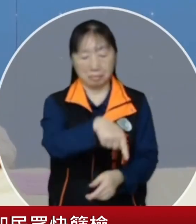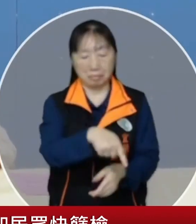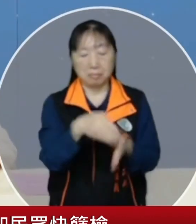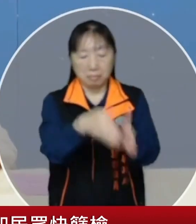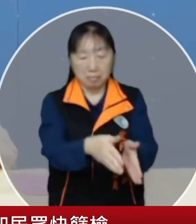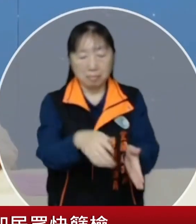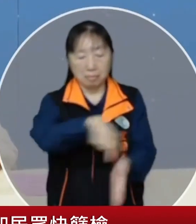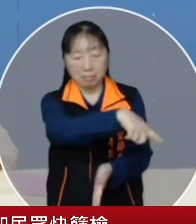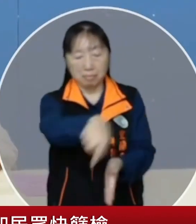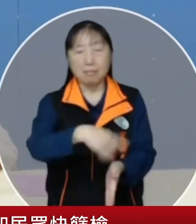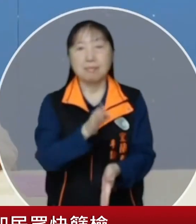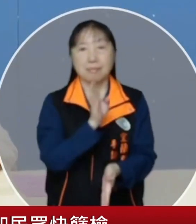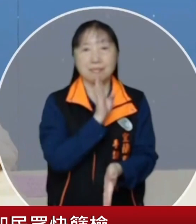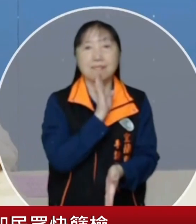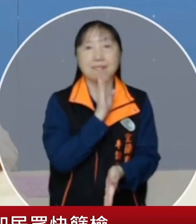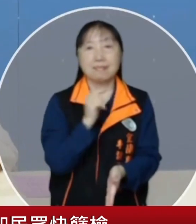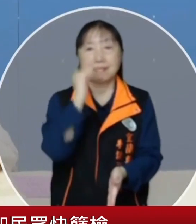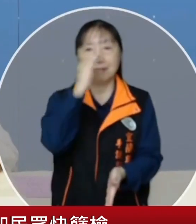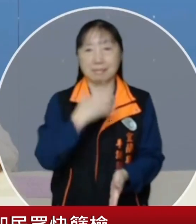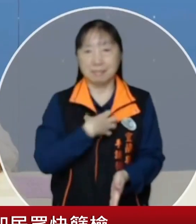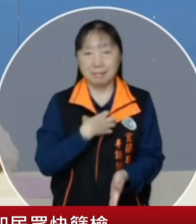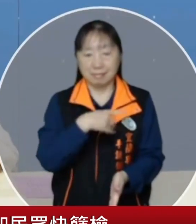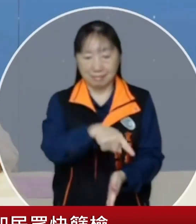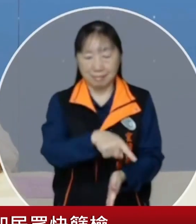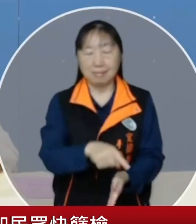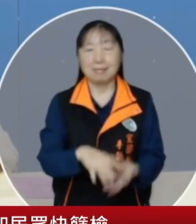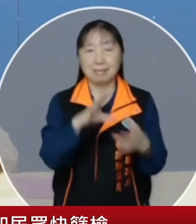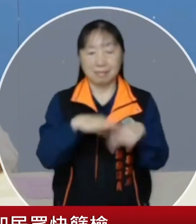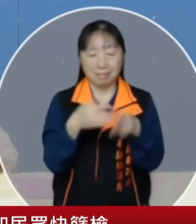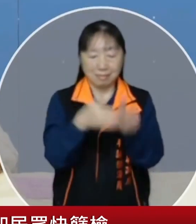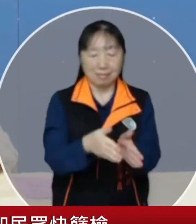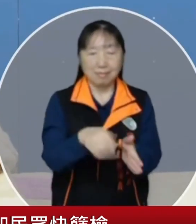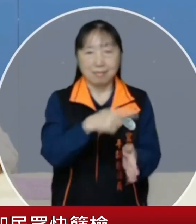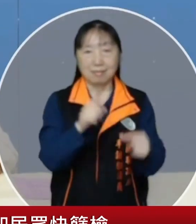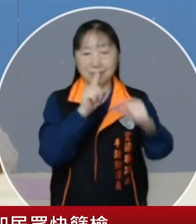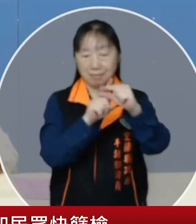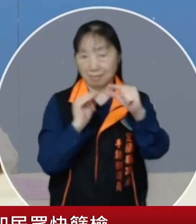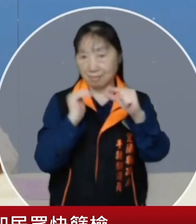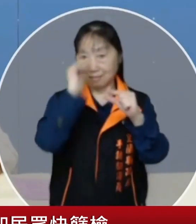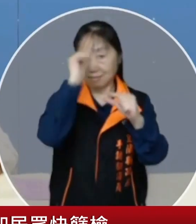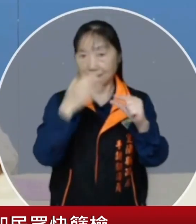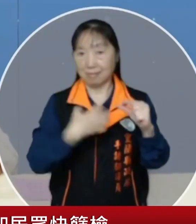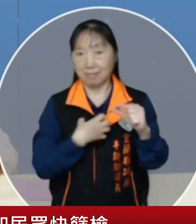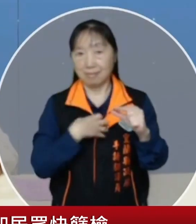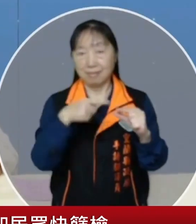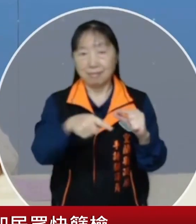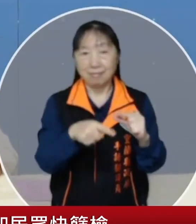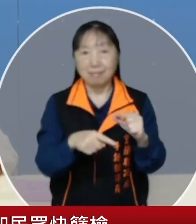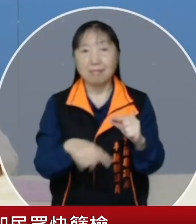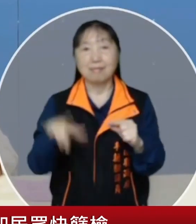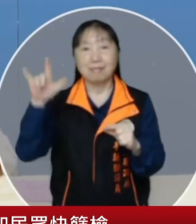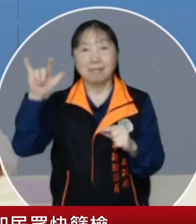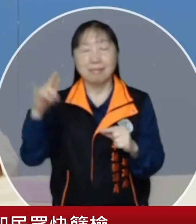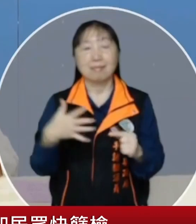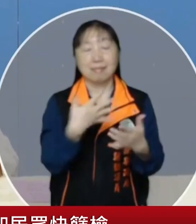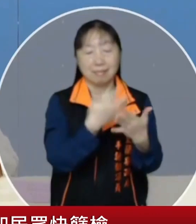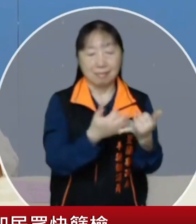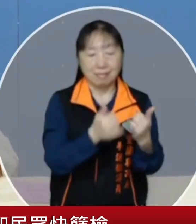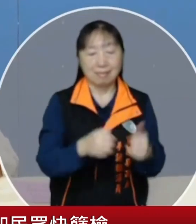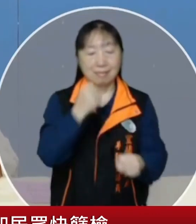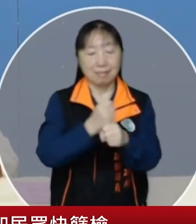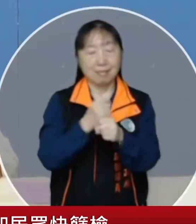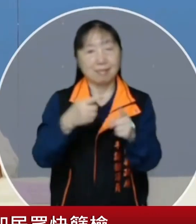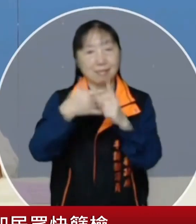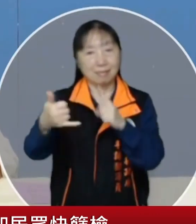险的县民。我们将优先针对中高风险的师生及教职员